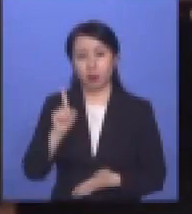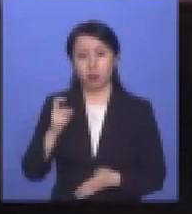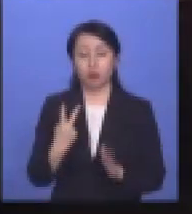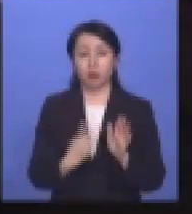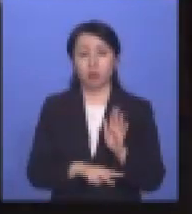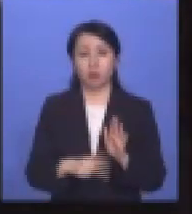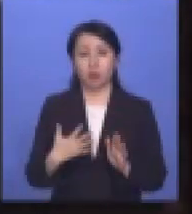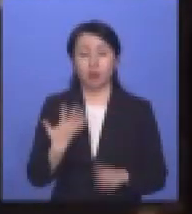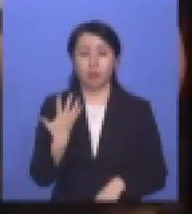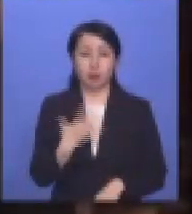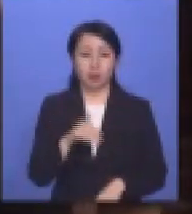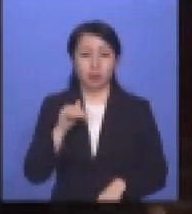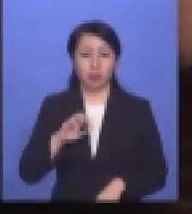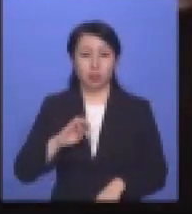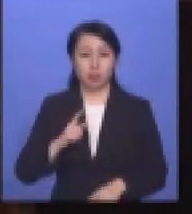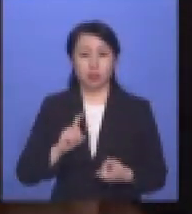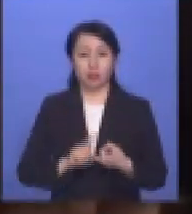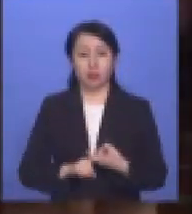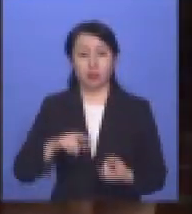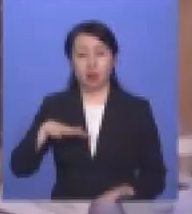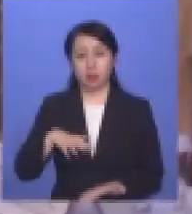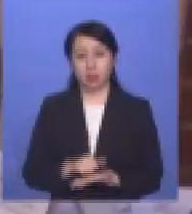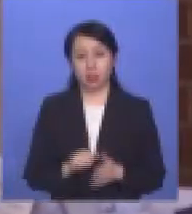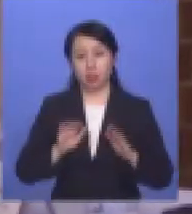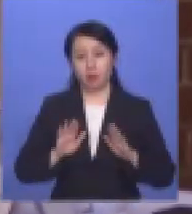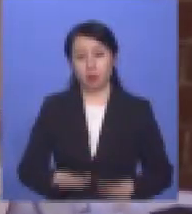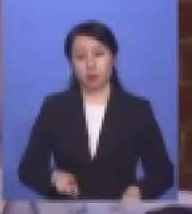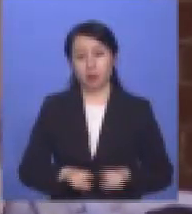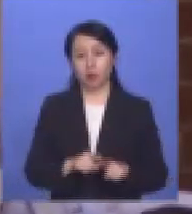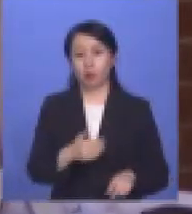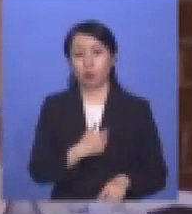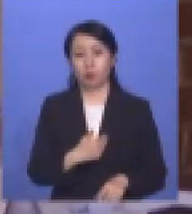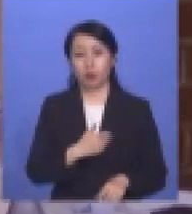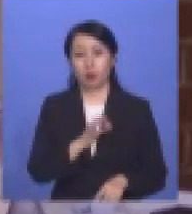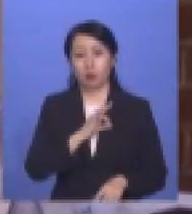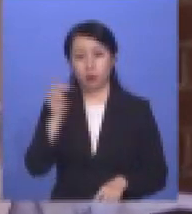175 и 50 тысяч тенге в зависимости от занятого места. Такое стимулирование идет